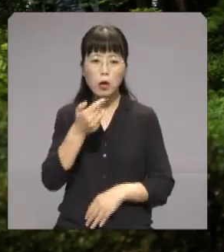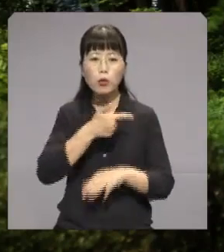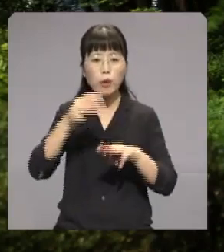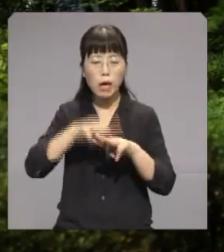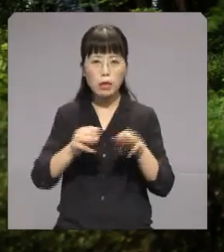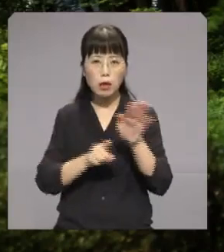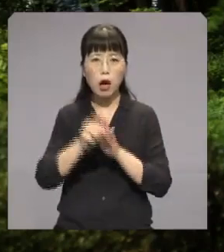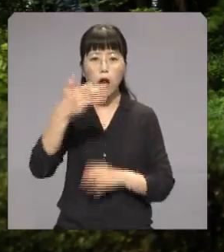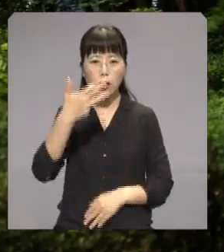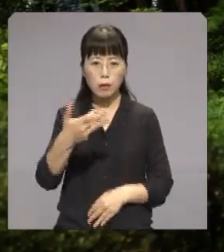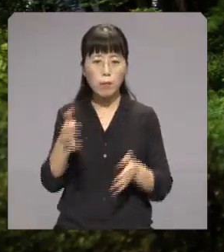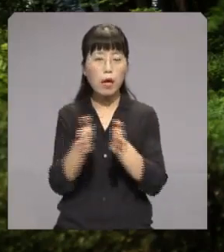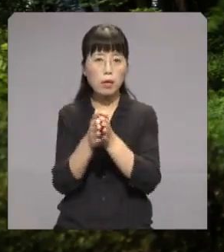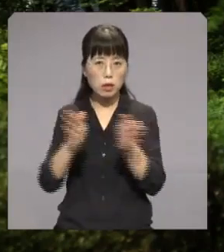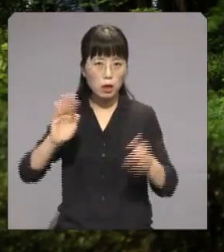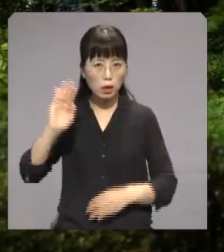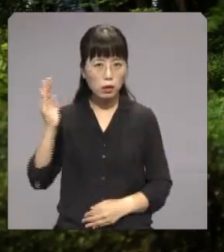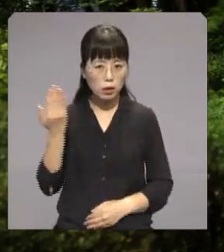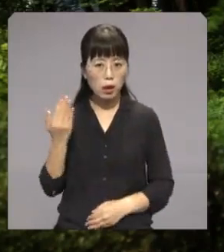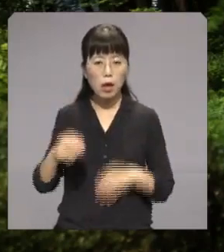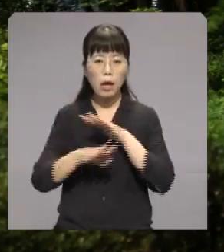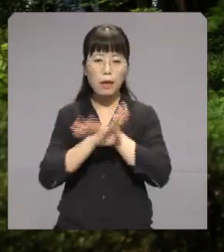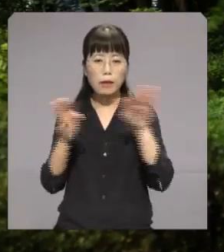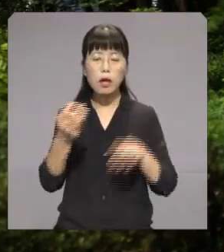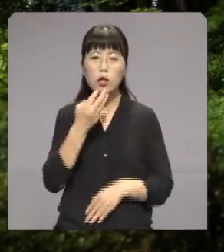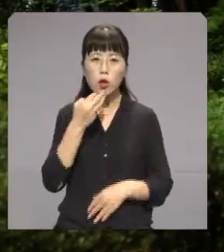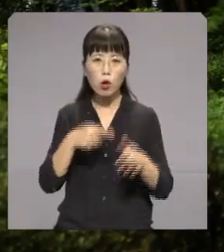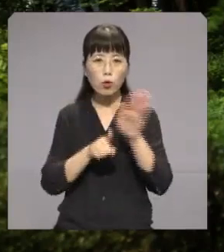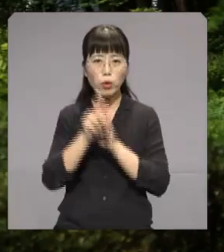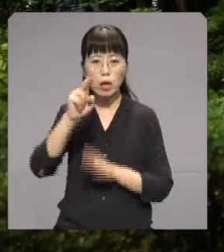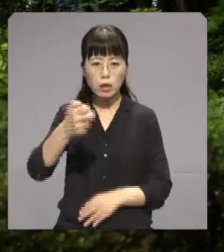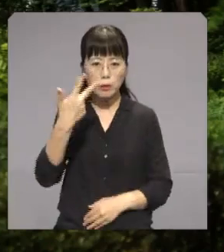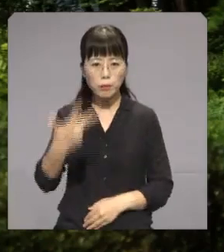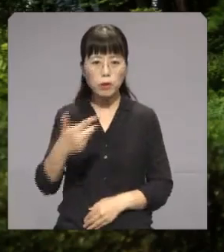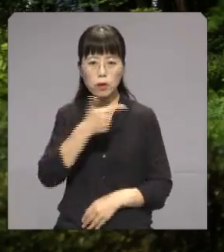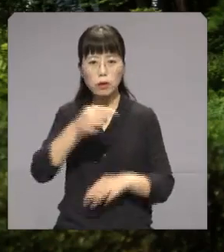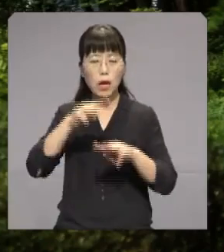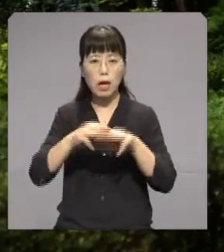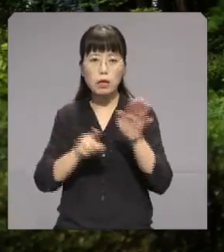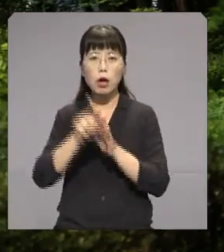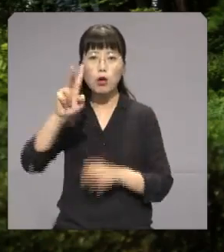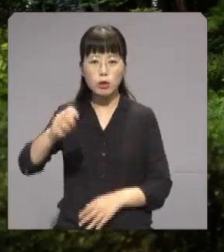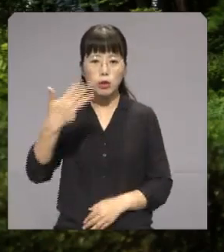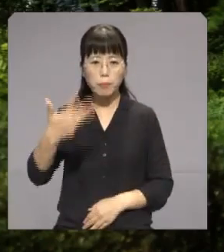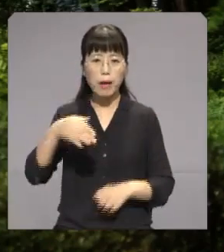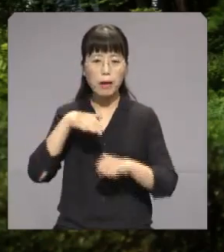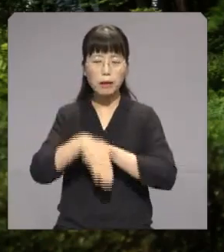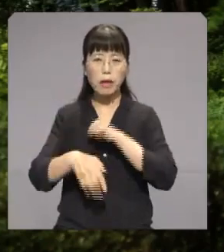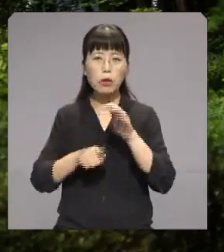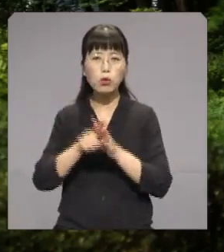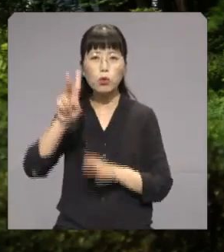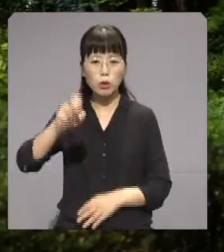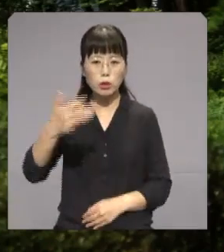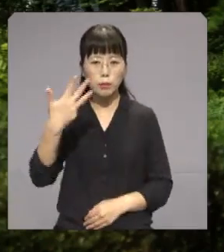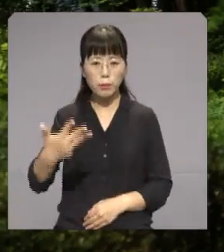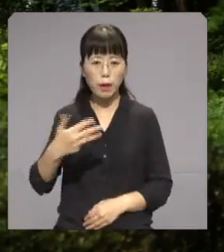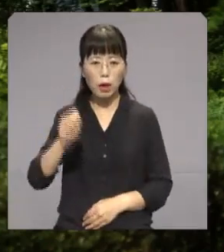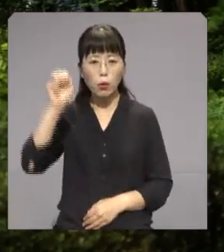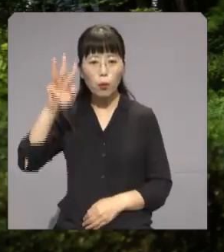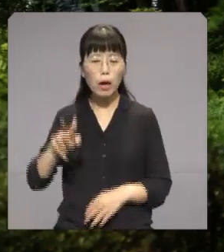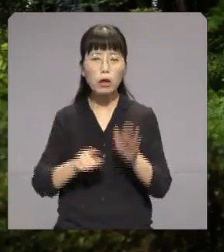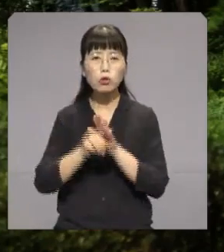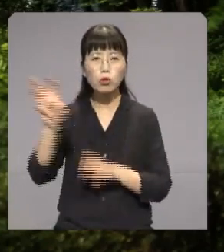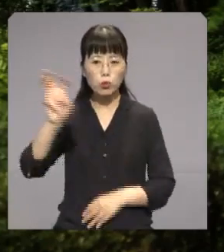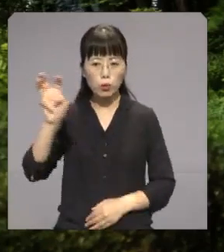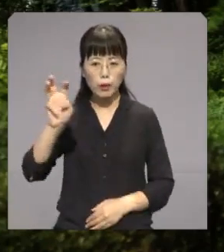대전이 18도로 출발하겠고요 한낮에는 서울이 27도 대전이 28도 대구도 28도 광주는